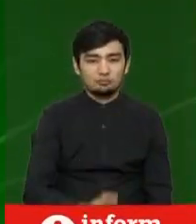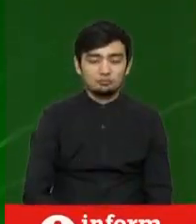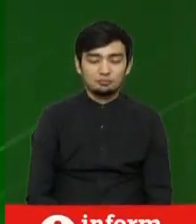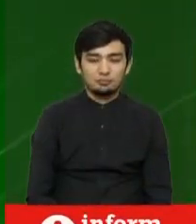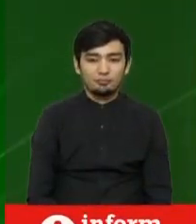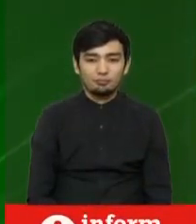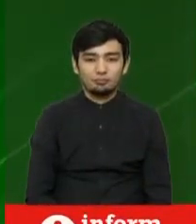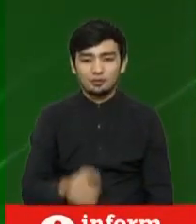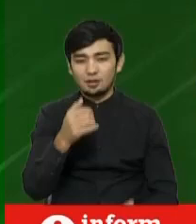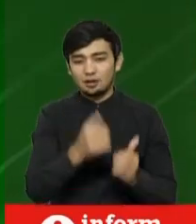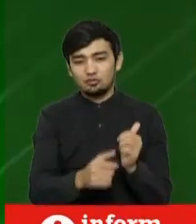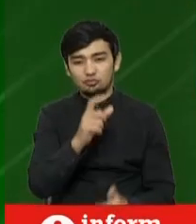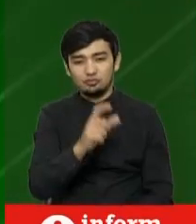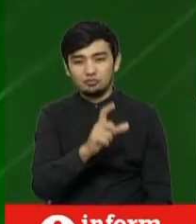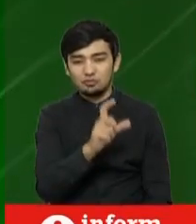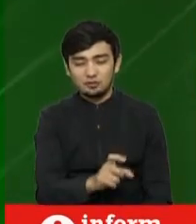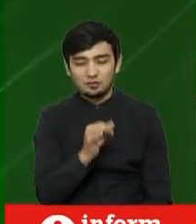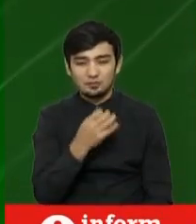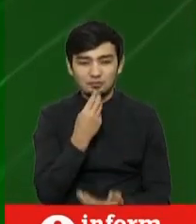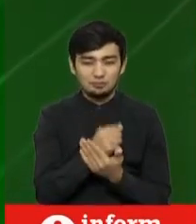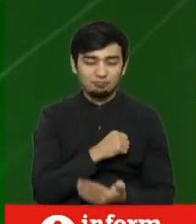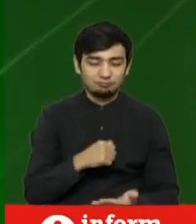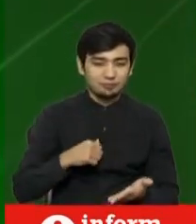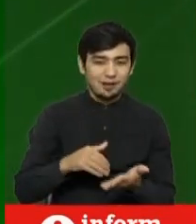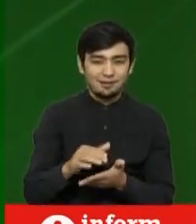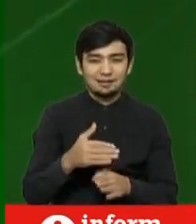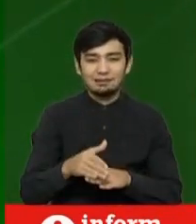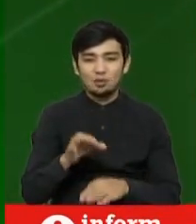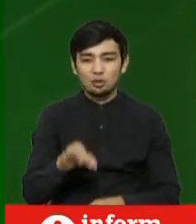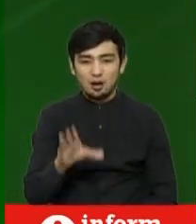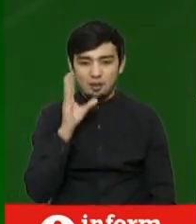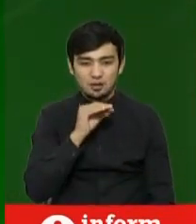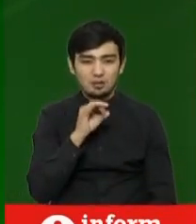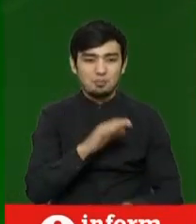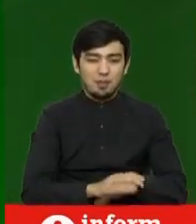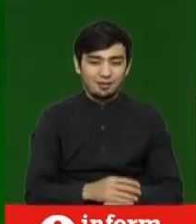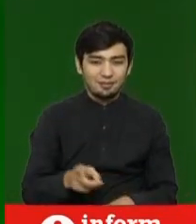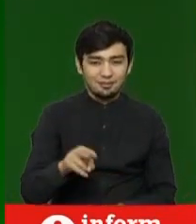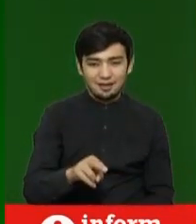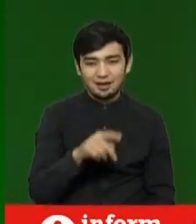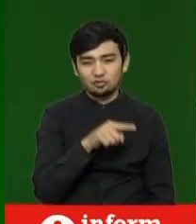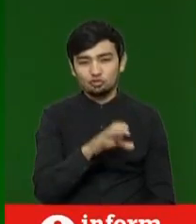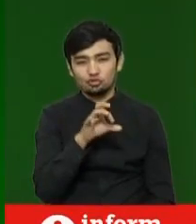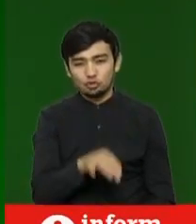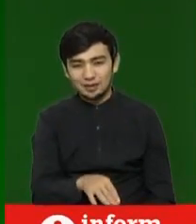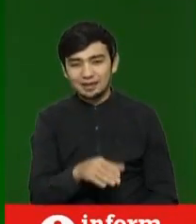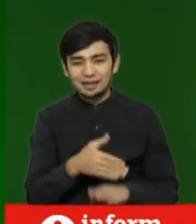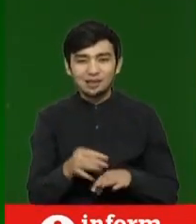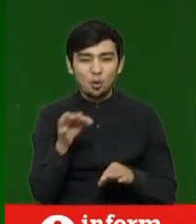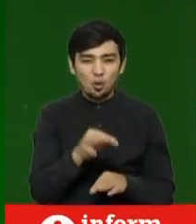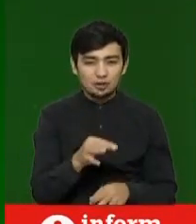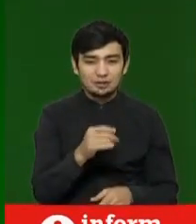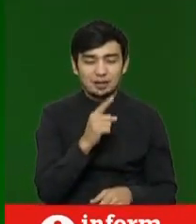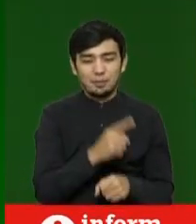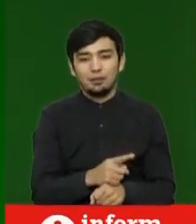Енді кез келген қазақстандық өз еркімен несиеден бас тарта алады. Дәлірек айтсақ, банктер үшін адамның кредиттік есебі туралы ақпарат шектеулі болады. Сондықтан